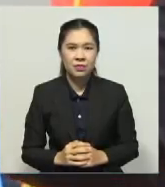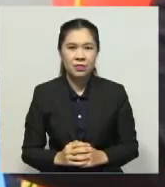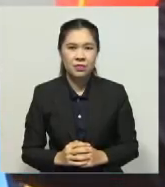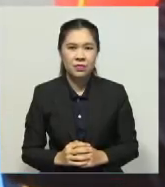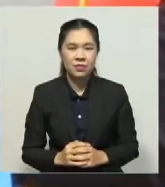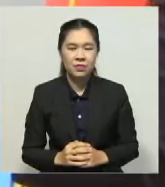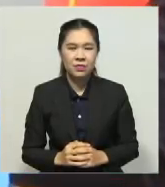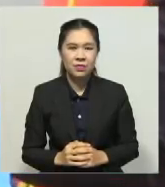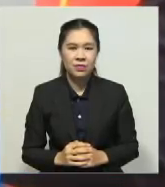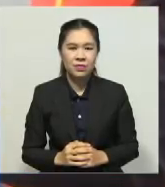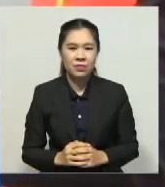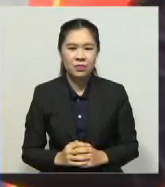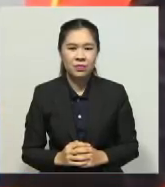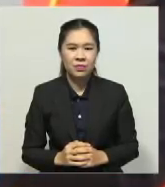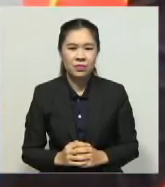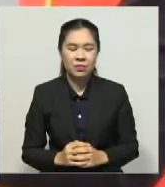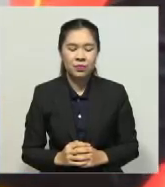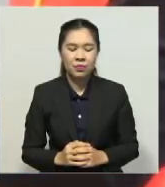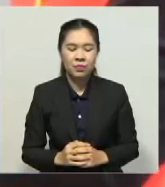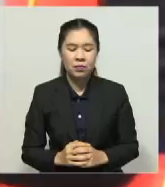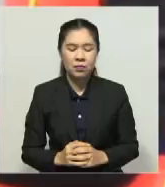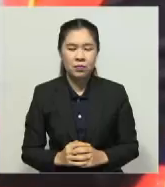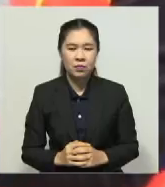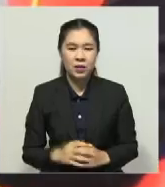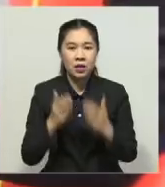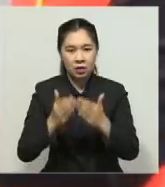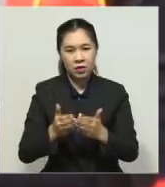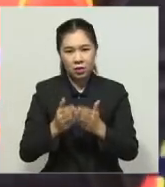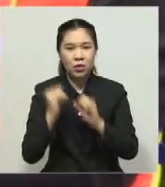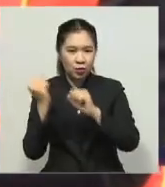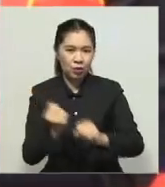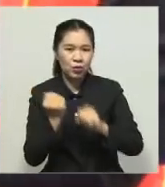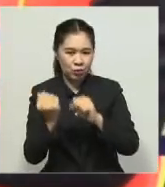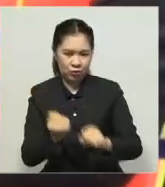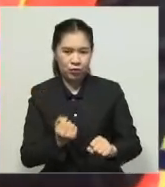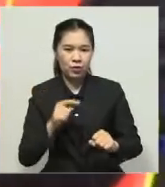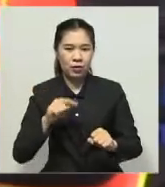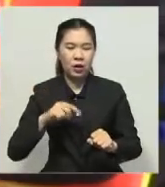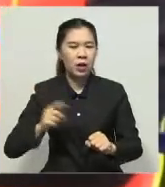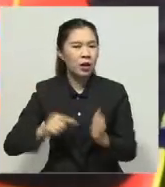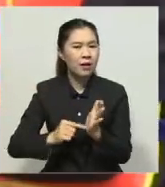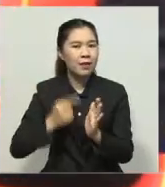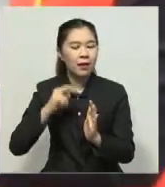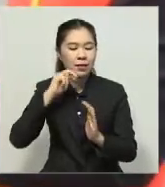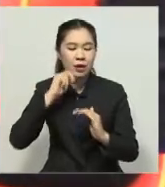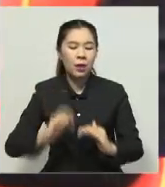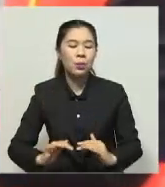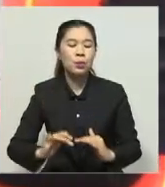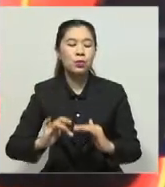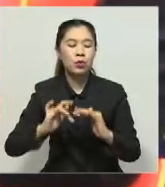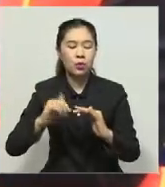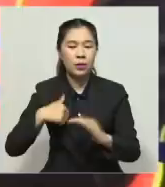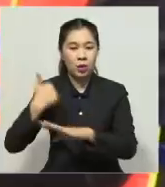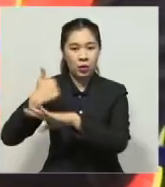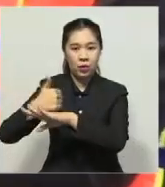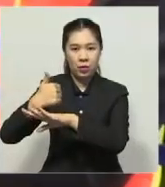ครับก็ใช้เรือเป็นหลักครับตอนต้นๆที่น้ำขึ้นไม่เยอะก็ประสานกับทางอำเภอนะครับ